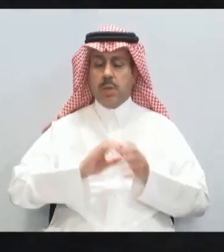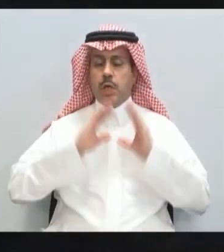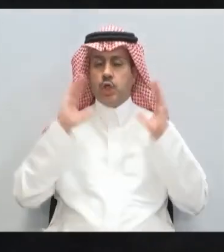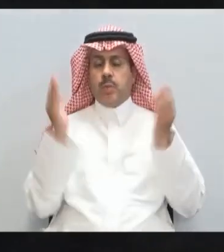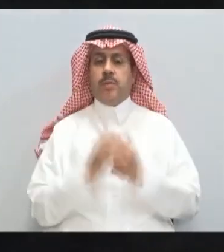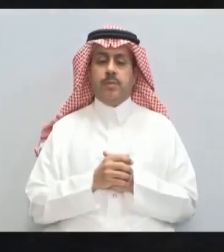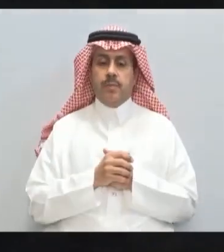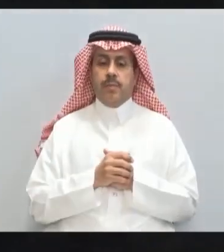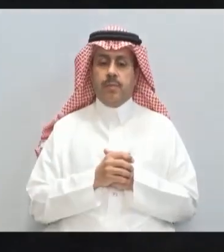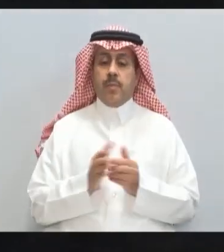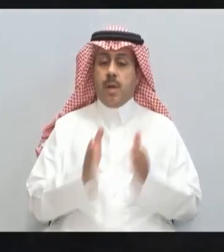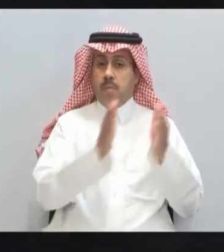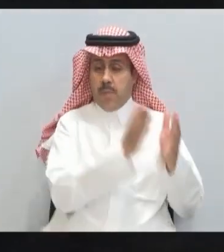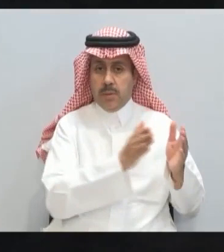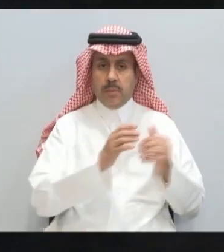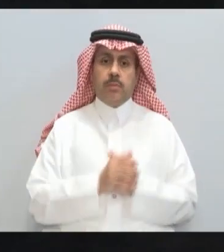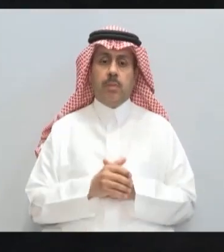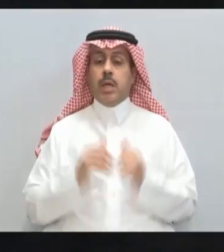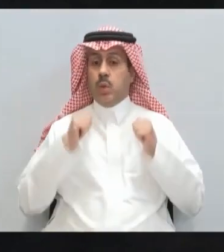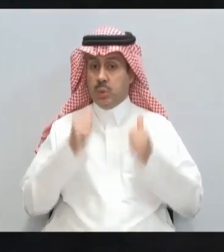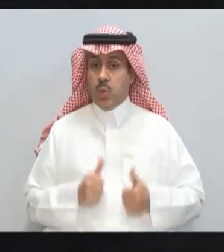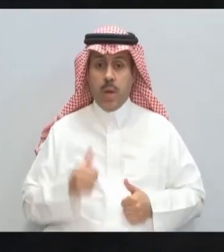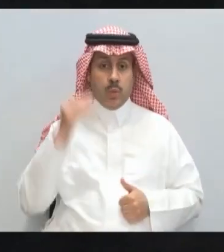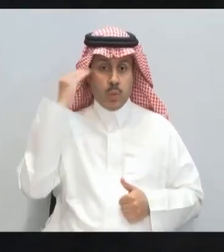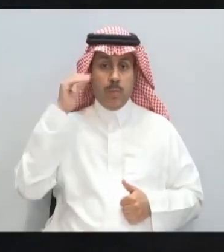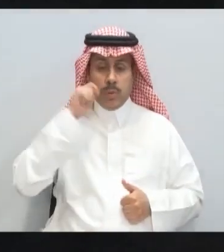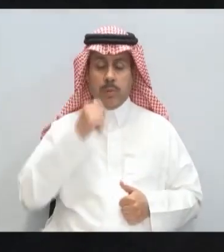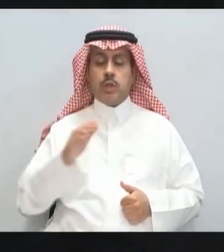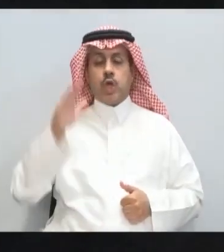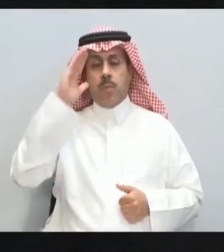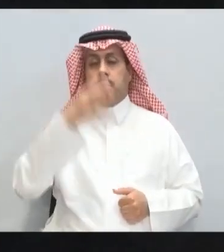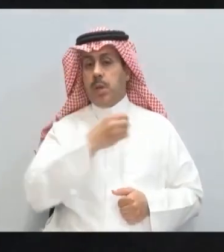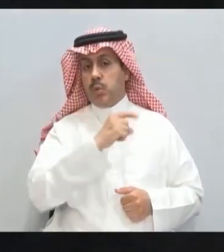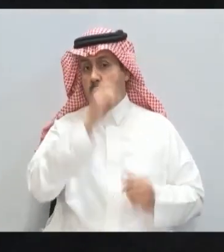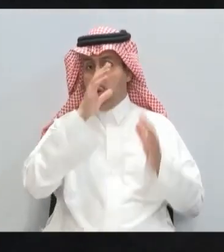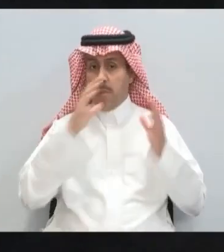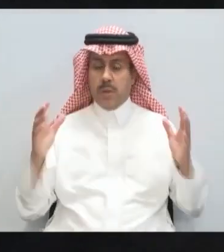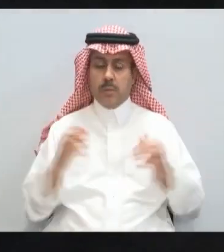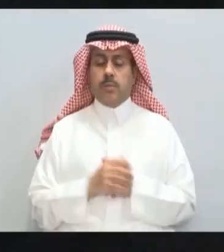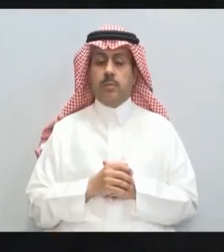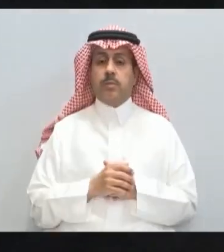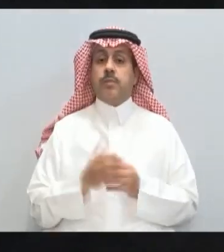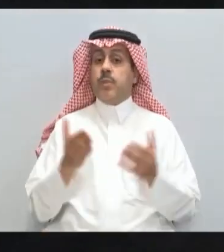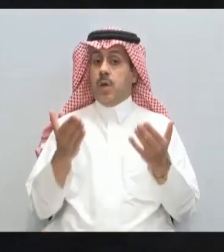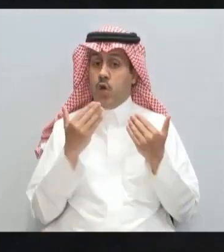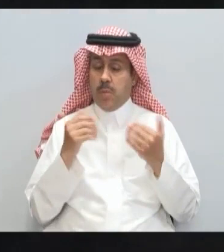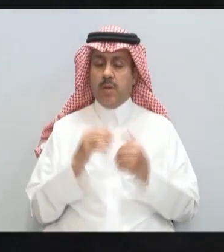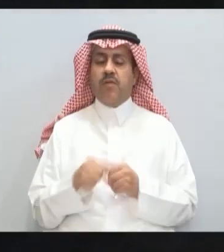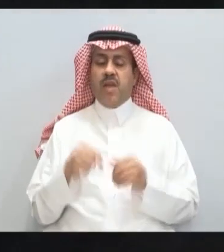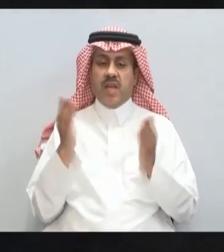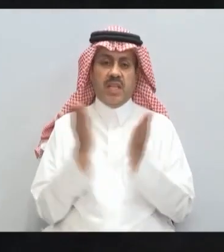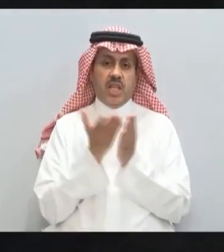اجمعين اما بعد ايها الطلاب والطالبات سلام الله عليكم ورحمته وبركاته حياكم الله تعالى